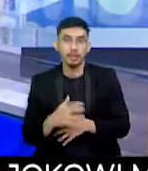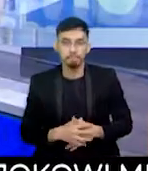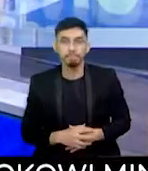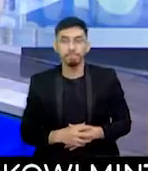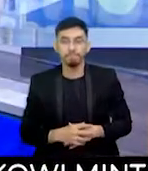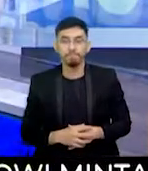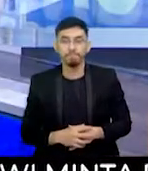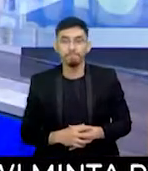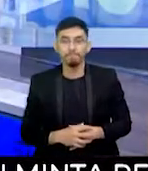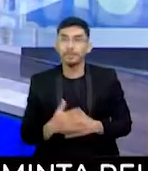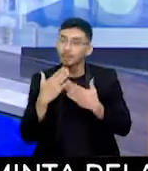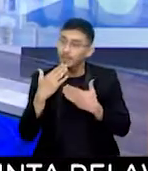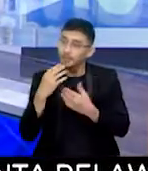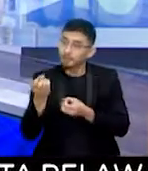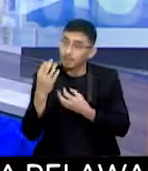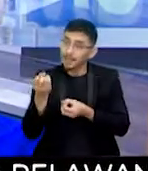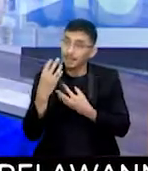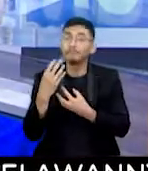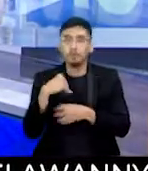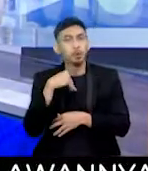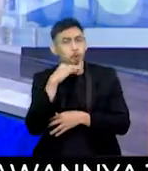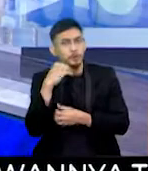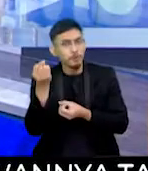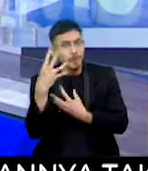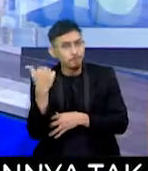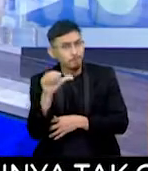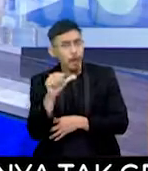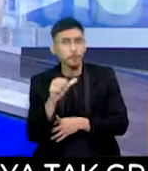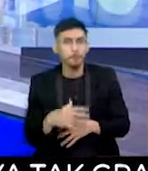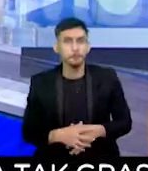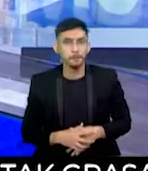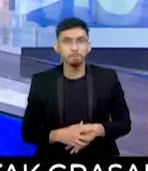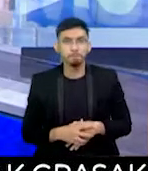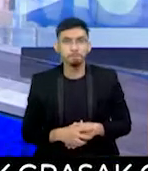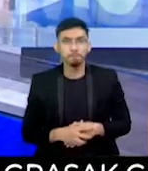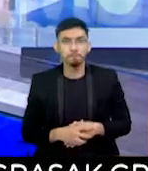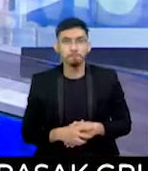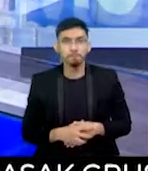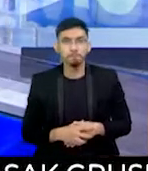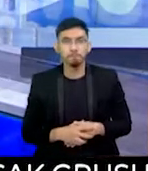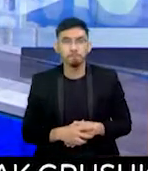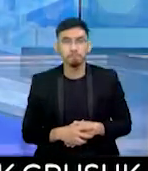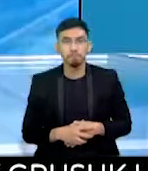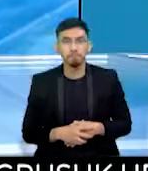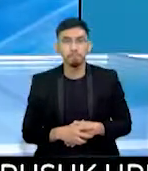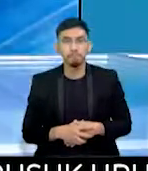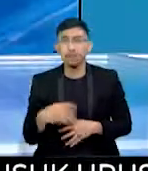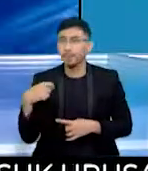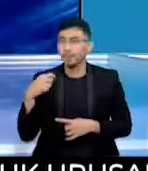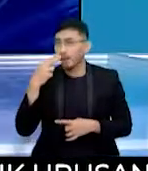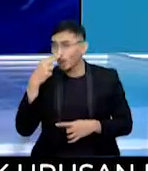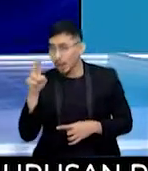Terima kasih. Salam atas informasi Anda. Kami masih menunggu update selanjutnya dari Anda. Selamat bertugas kembali. Kita